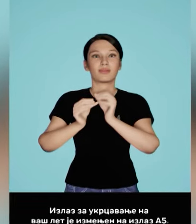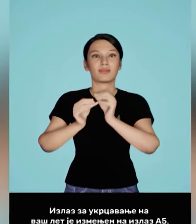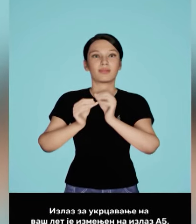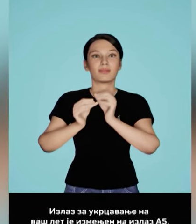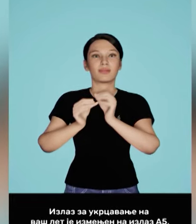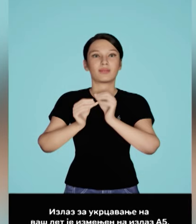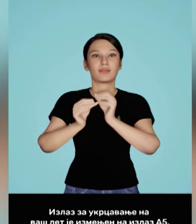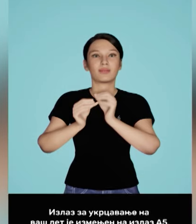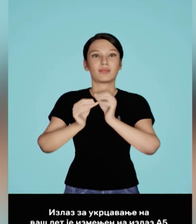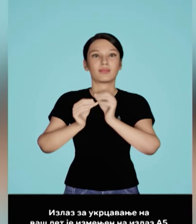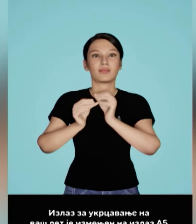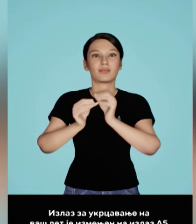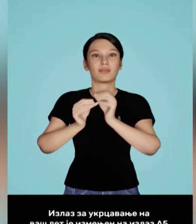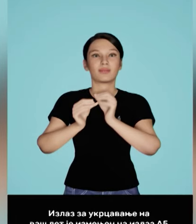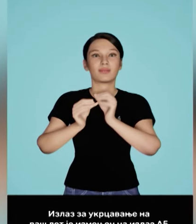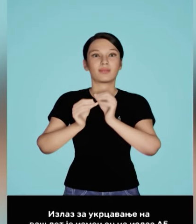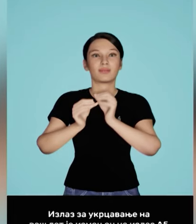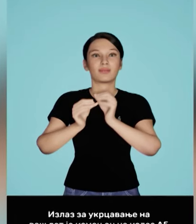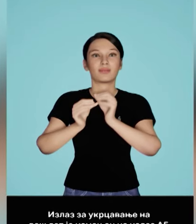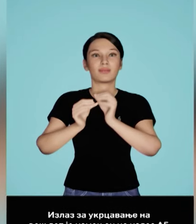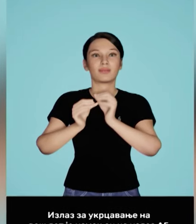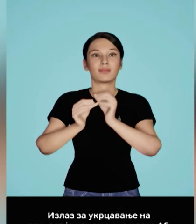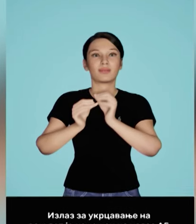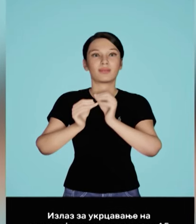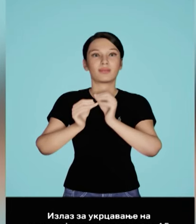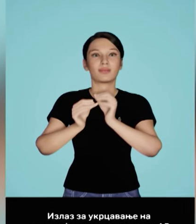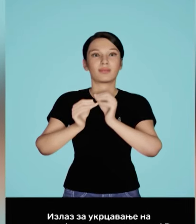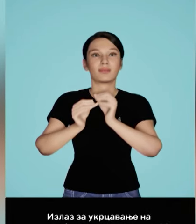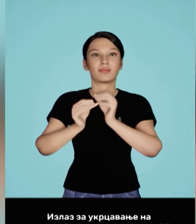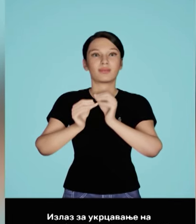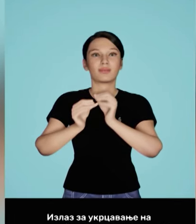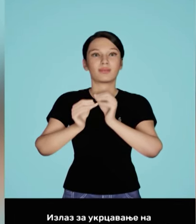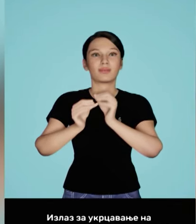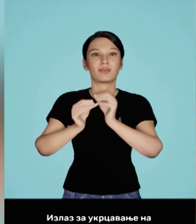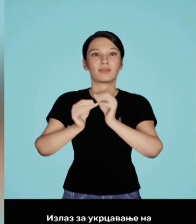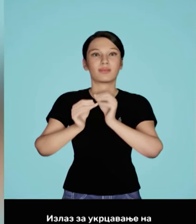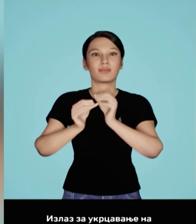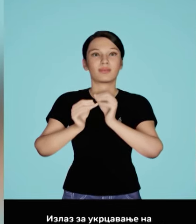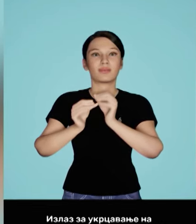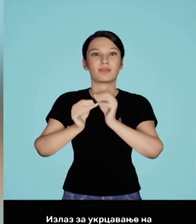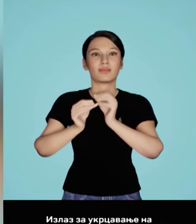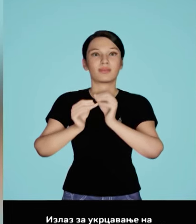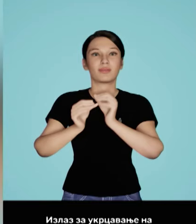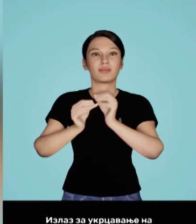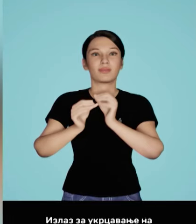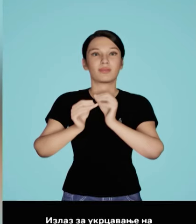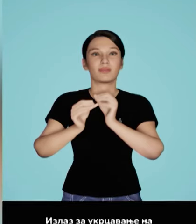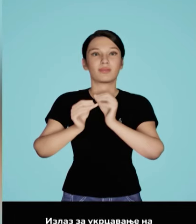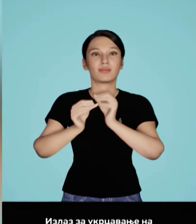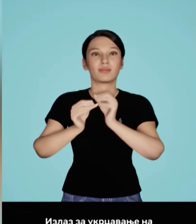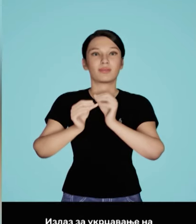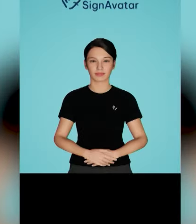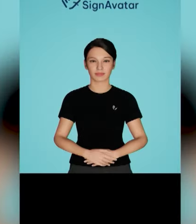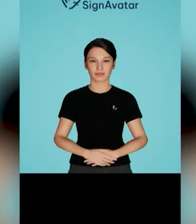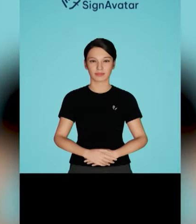ko osnivači, ali ono što me zanima se to na koji način ova aplikacija pomaže gluvima. Da,